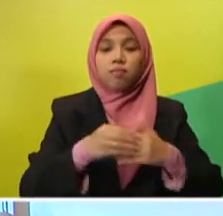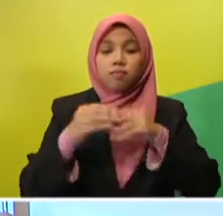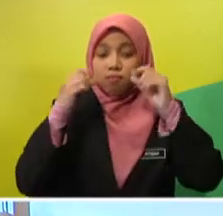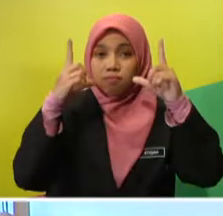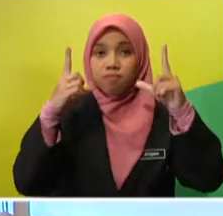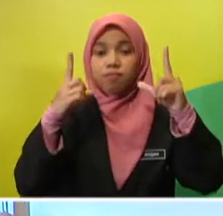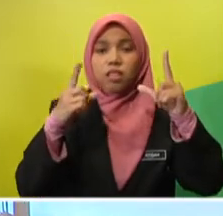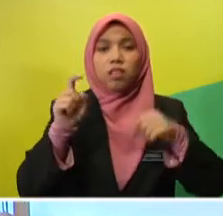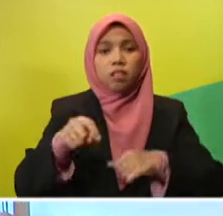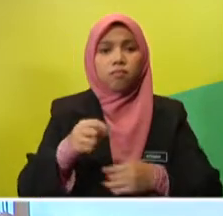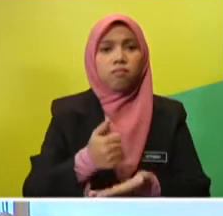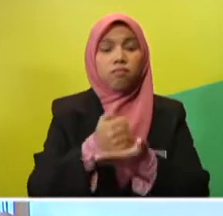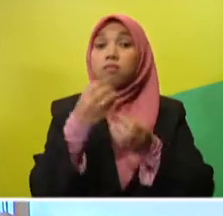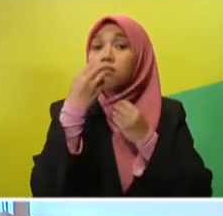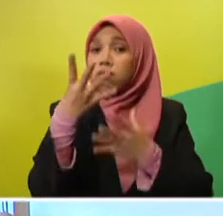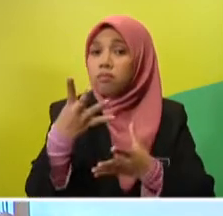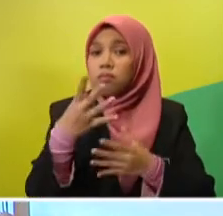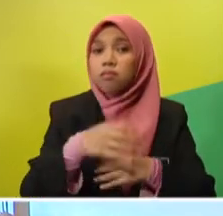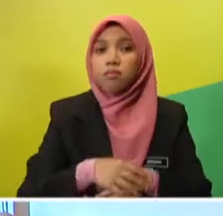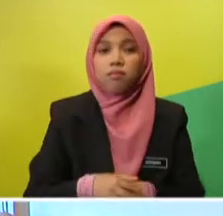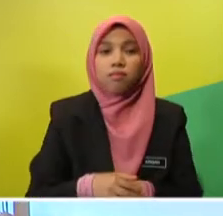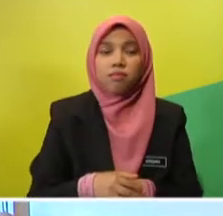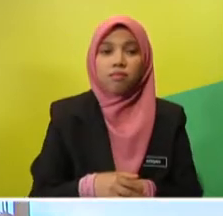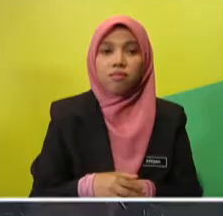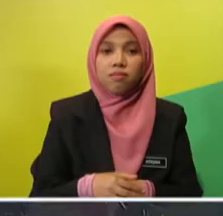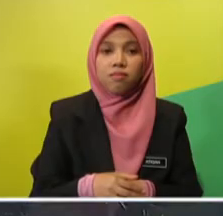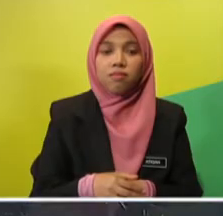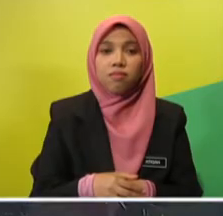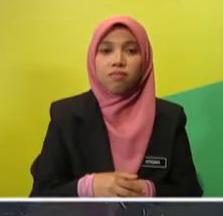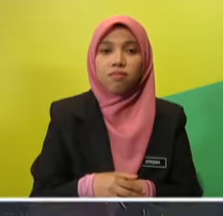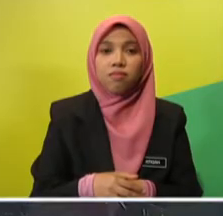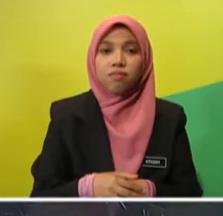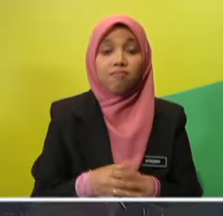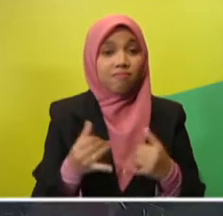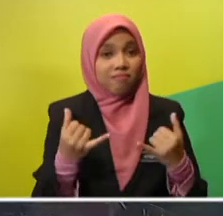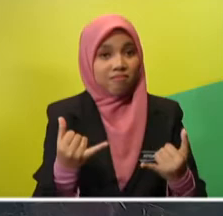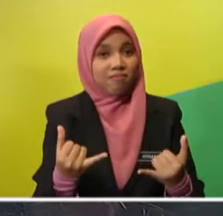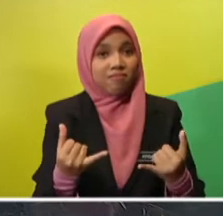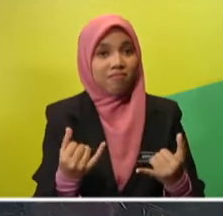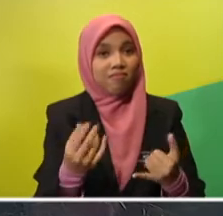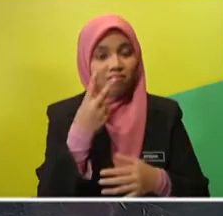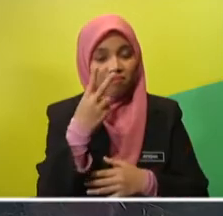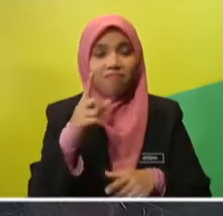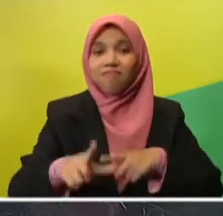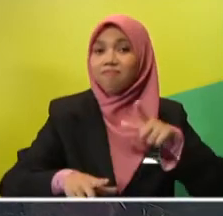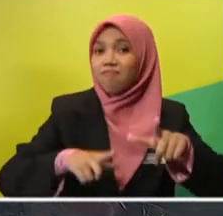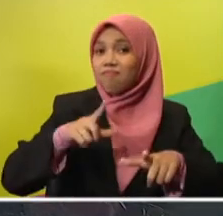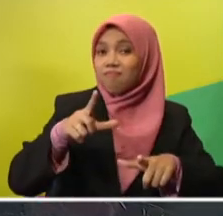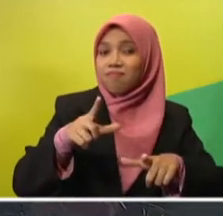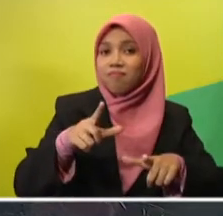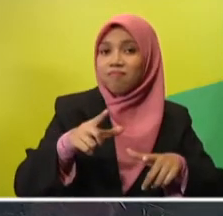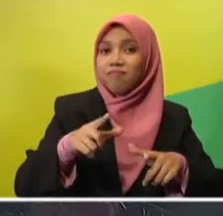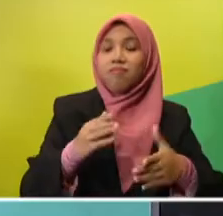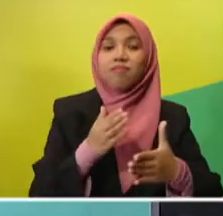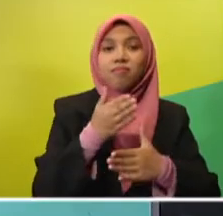situ berlakunya teknik tukar sisi. Baik. Okey. Yang seterusnya cikgu, kita tengok langkah yang seterusnya. Langkah yang